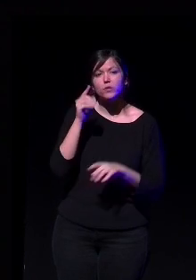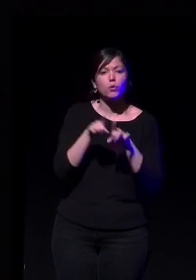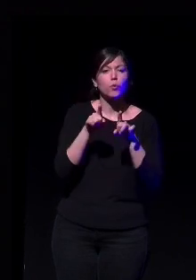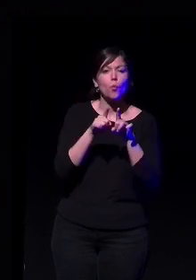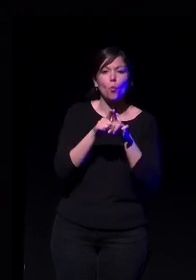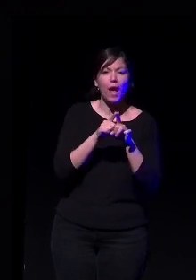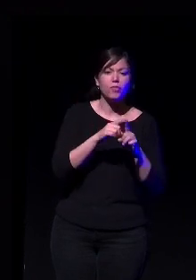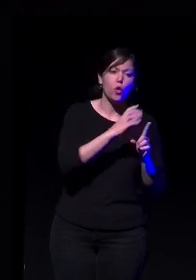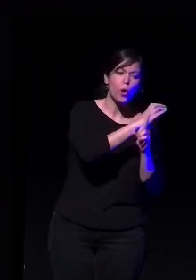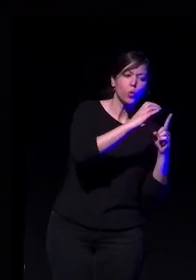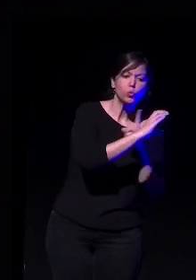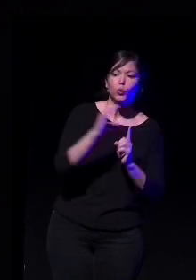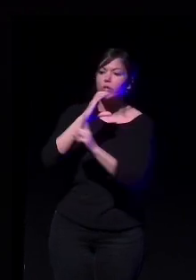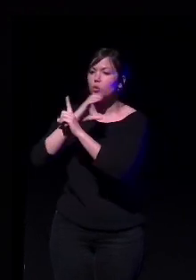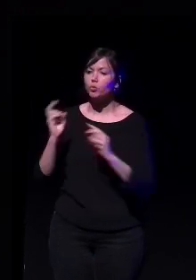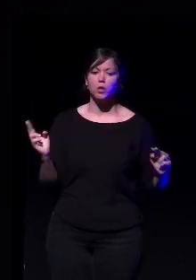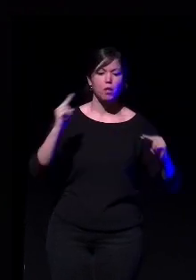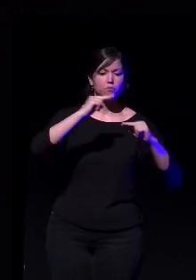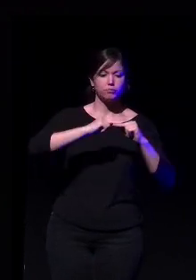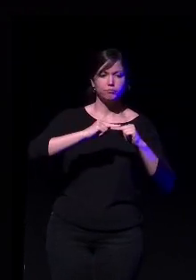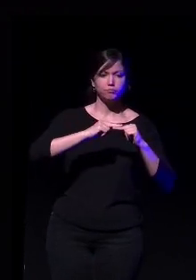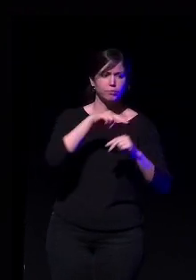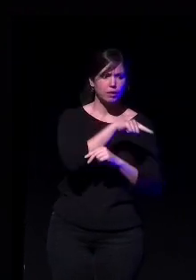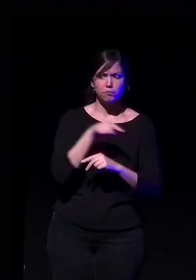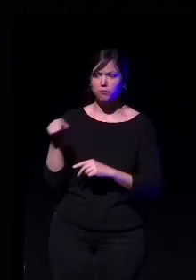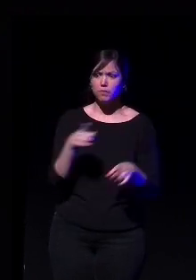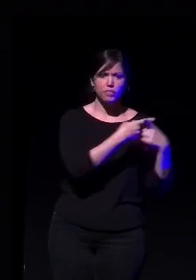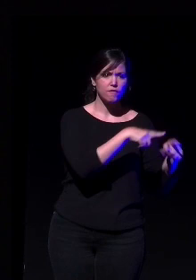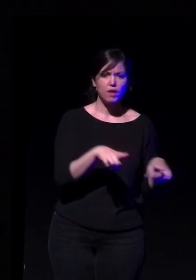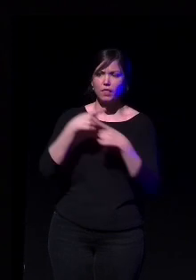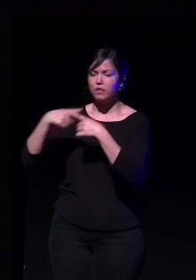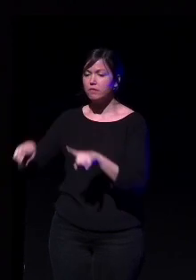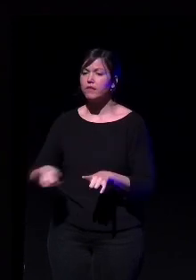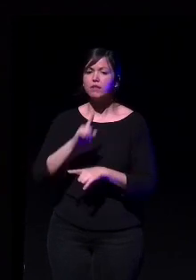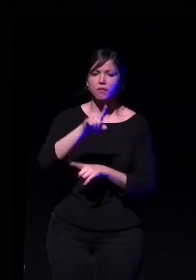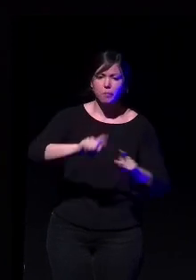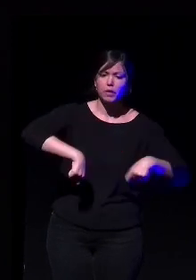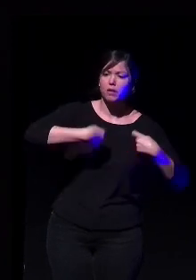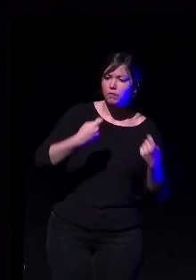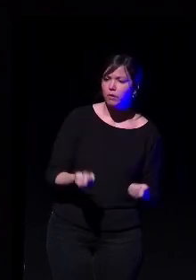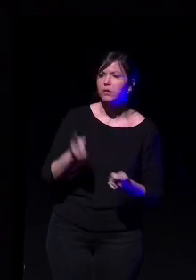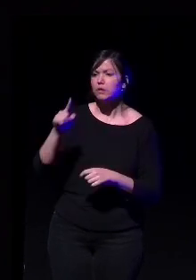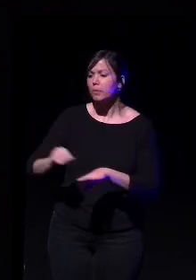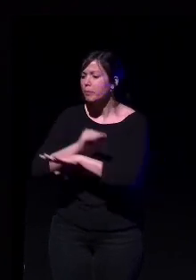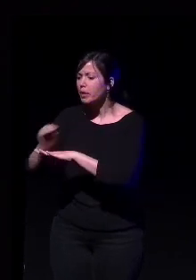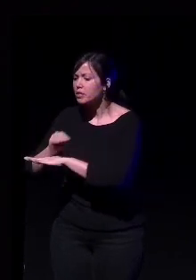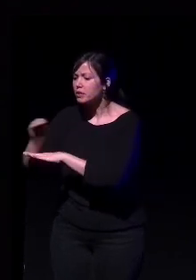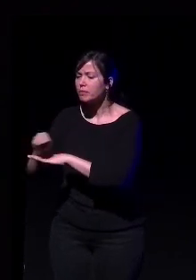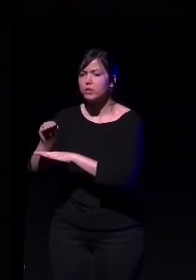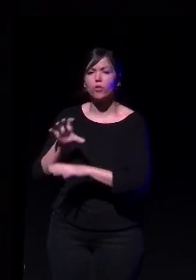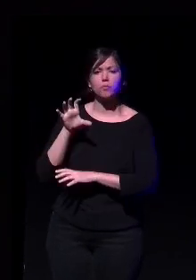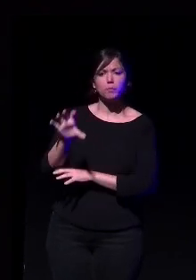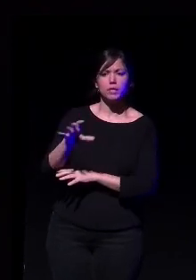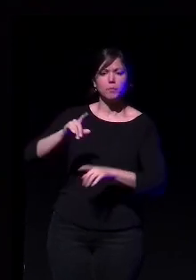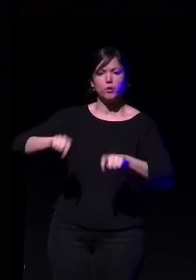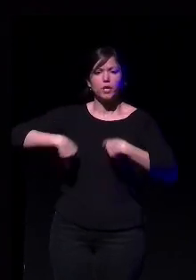construcció entre cultures absolutament diferents, amb l'art, amb la natura i amb la preservació, sobretot, del patrimoni